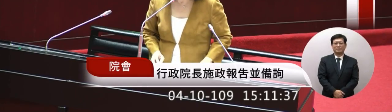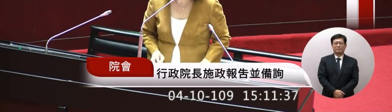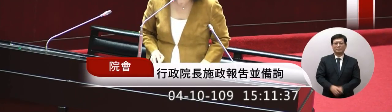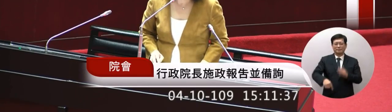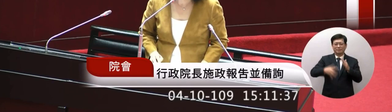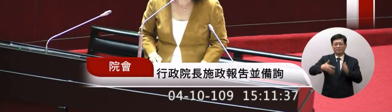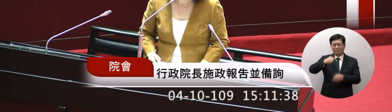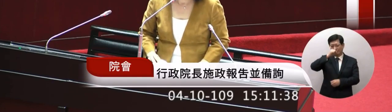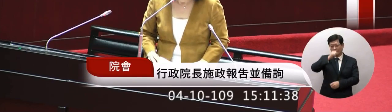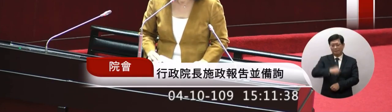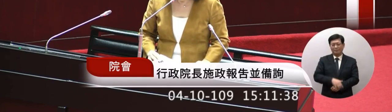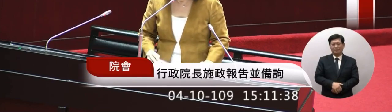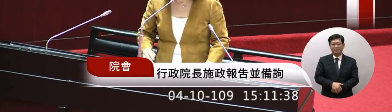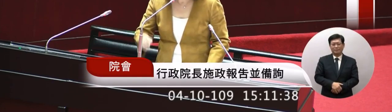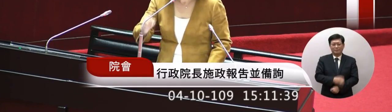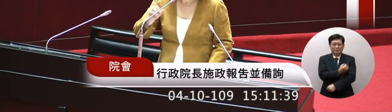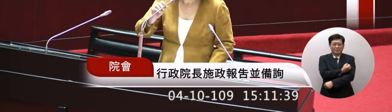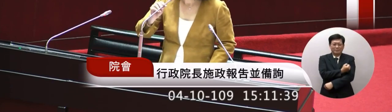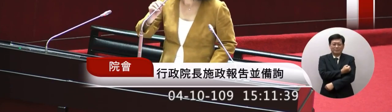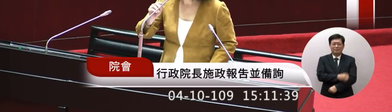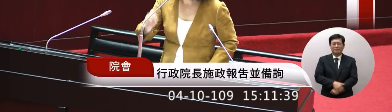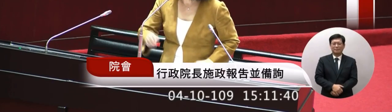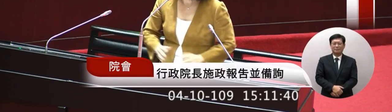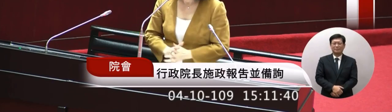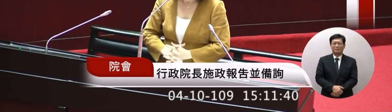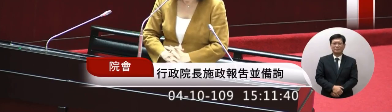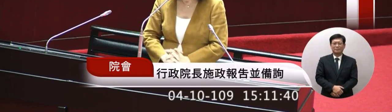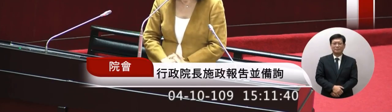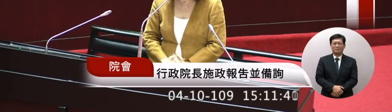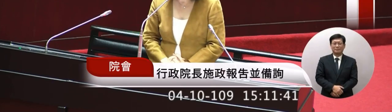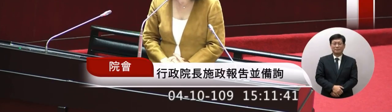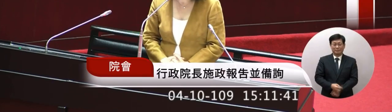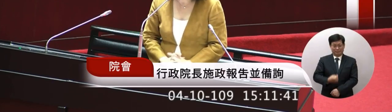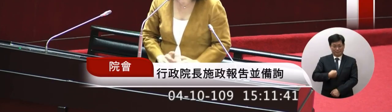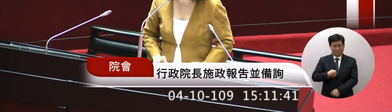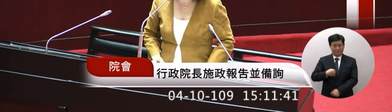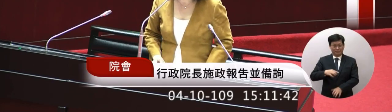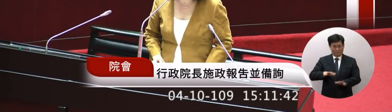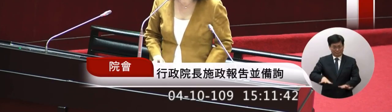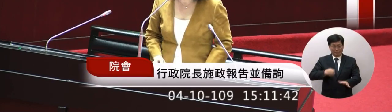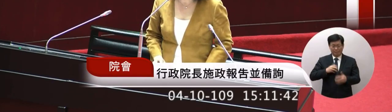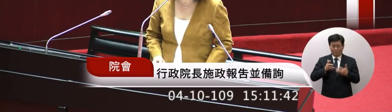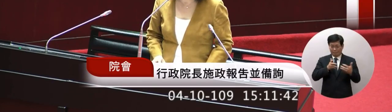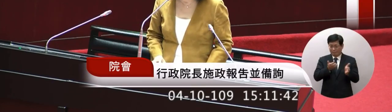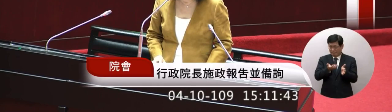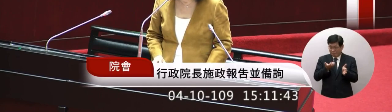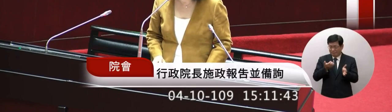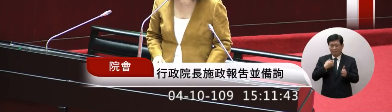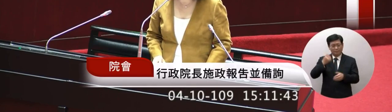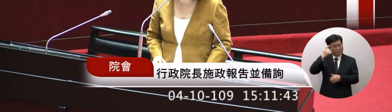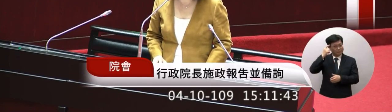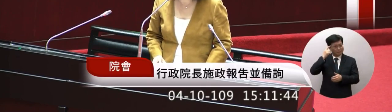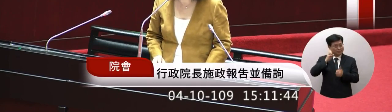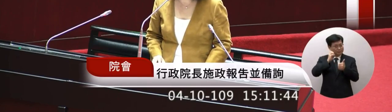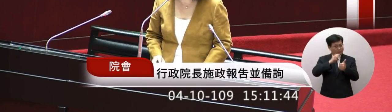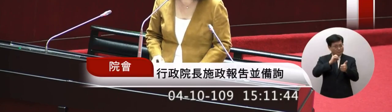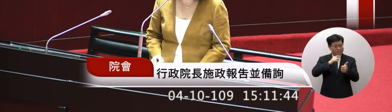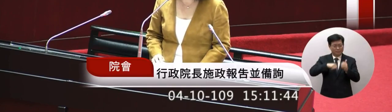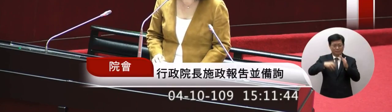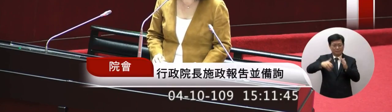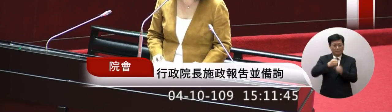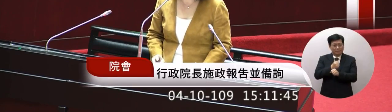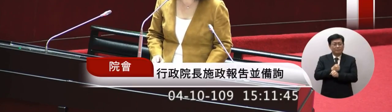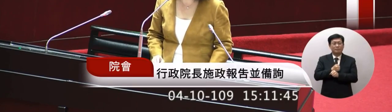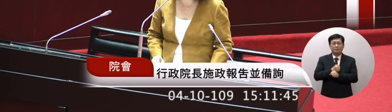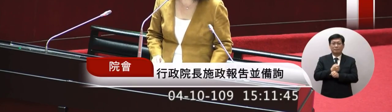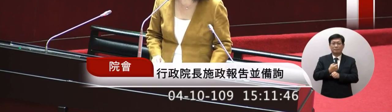院长好， 喂，你好， 辛苦了。本席在今天质询之前呢，想提醒院长，